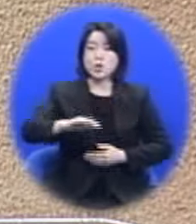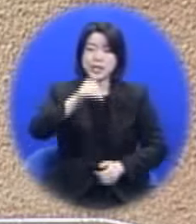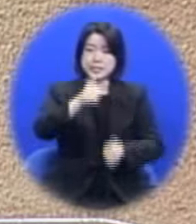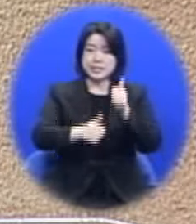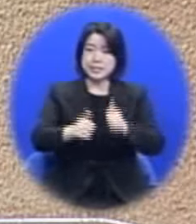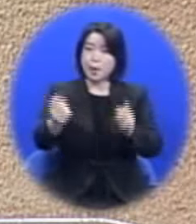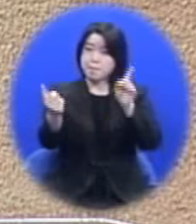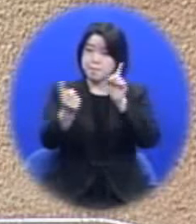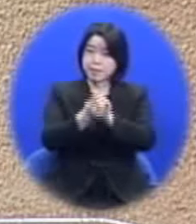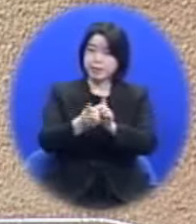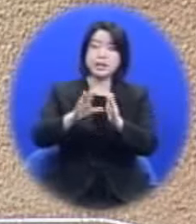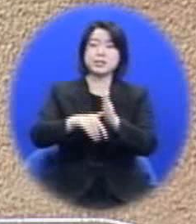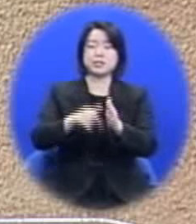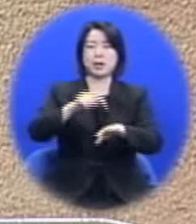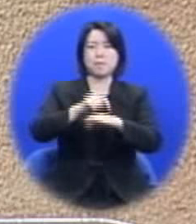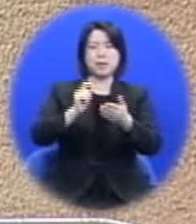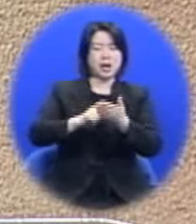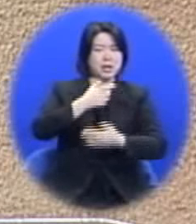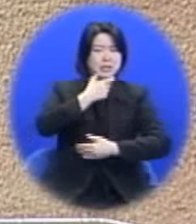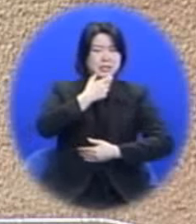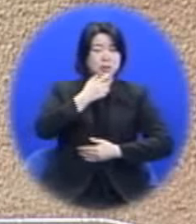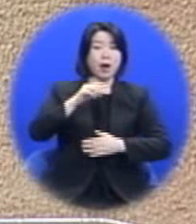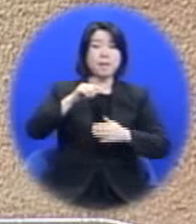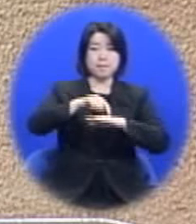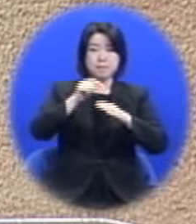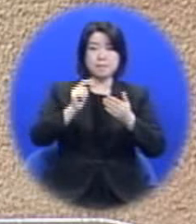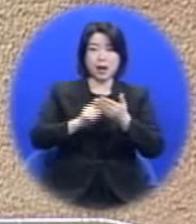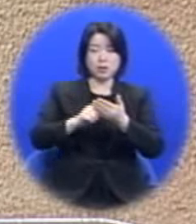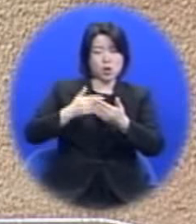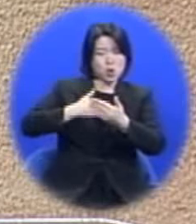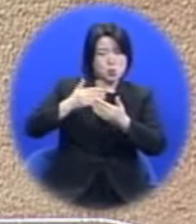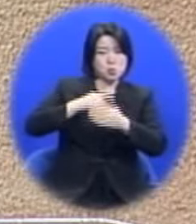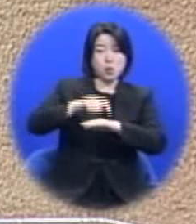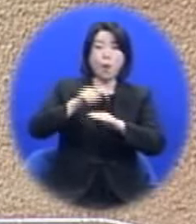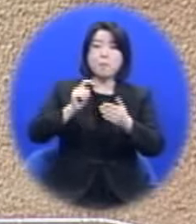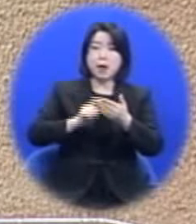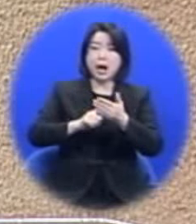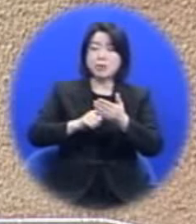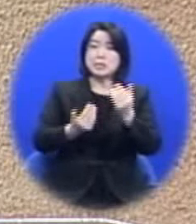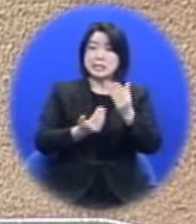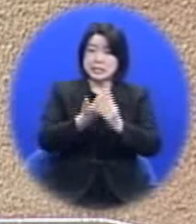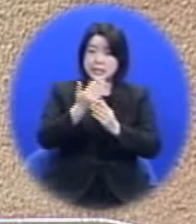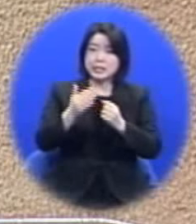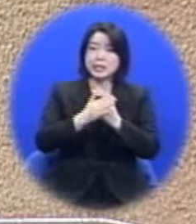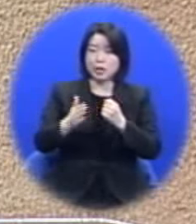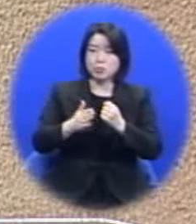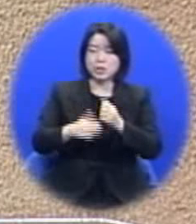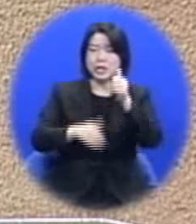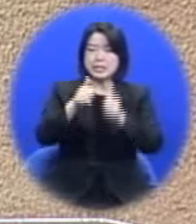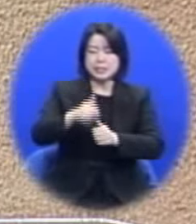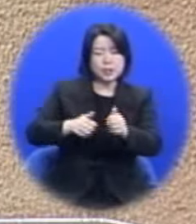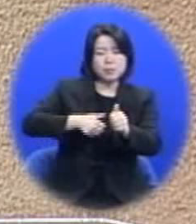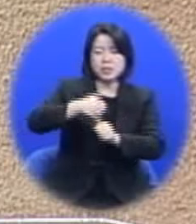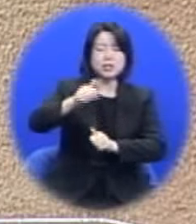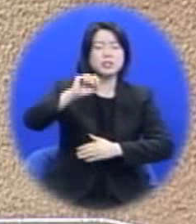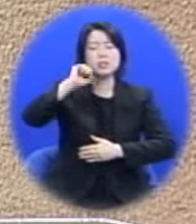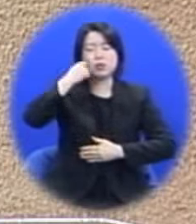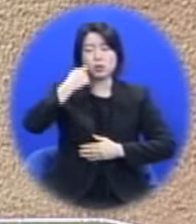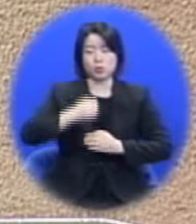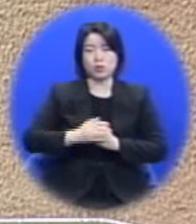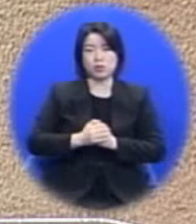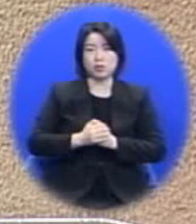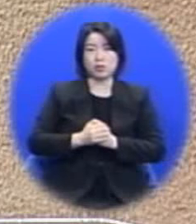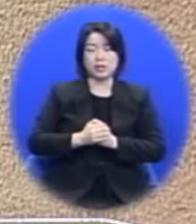때 마음에 싫어하는 마음과 두려운 마음이 드니까 시험을 이겨내지 못하는 거예요.